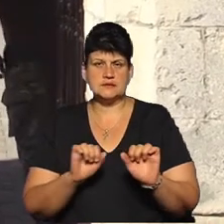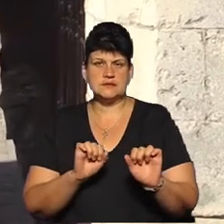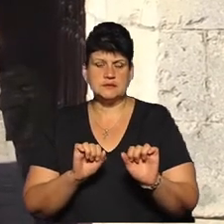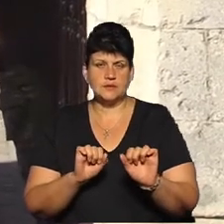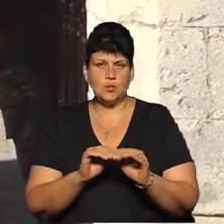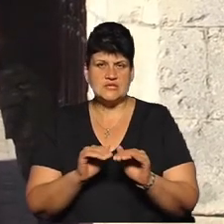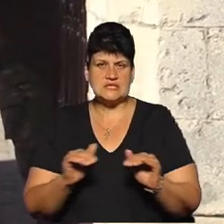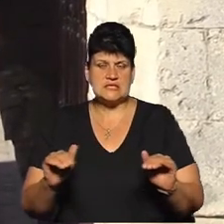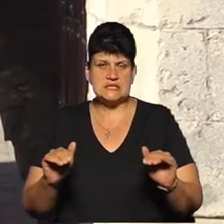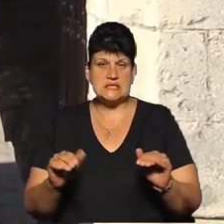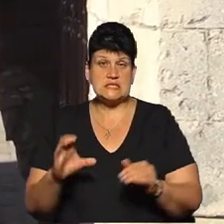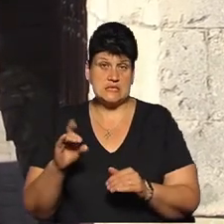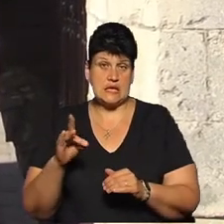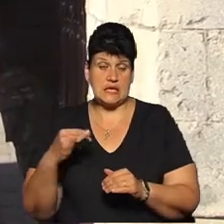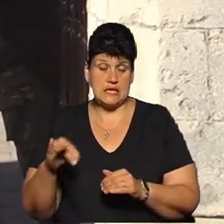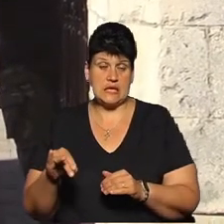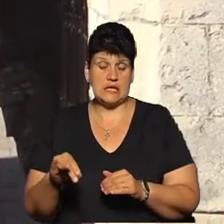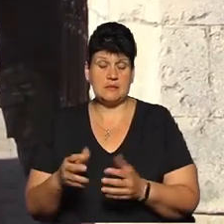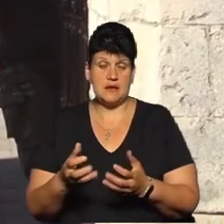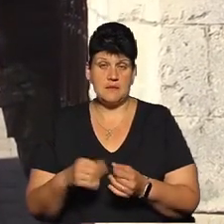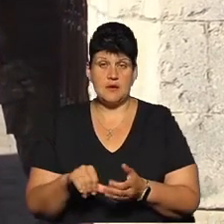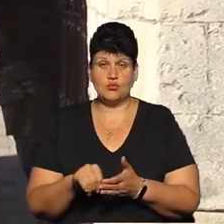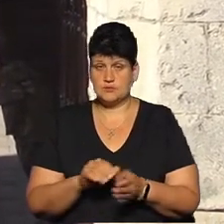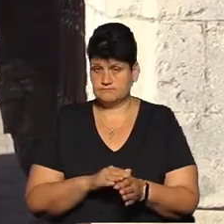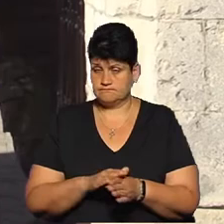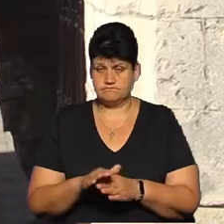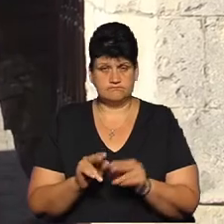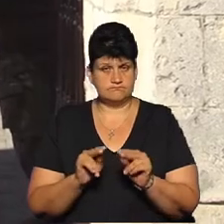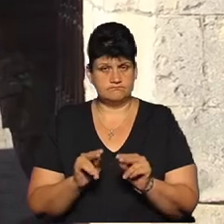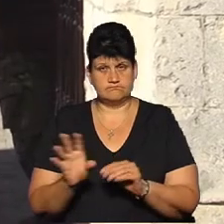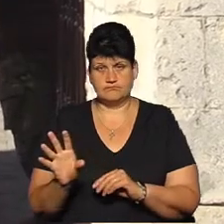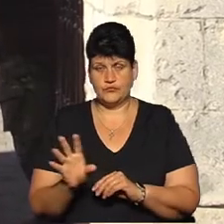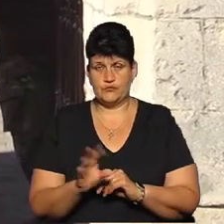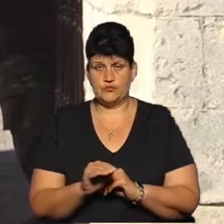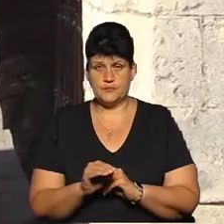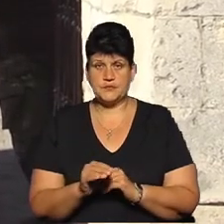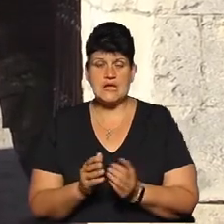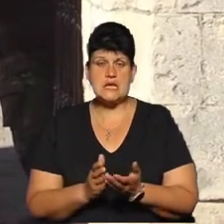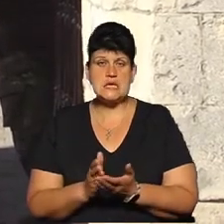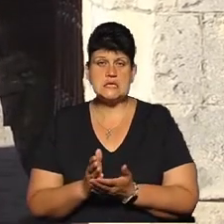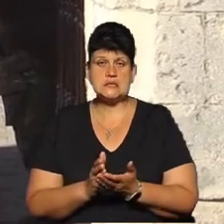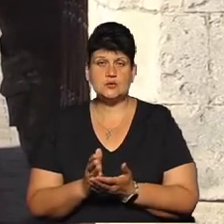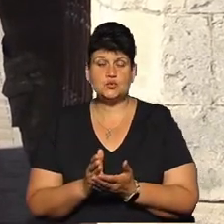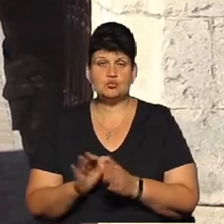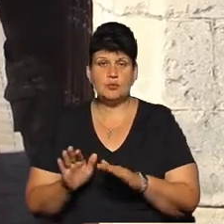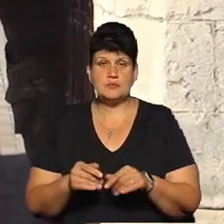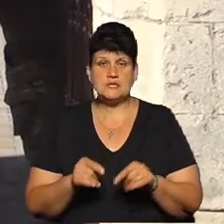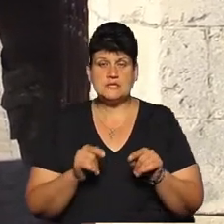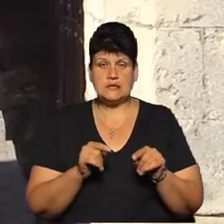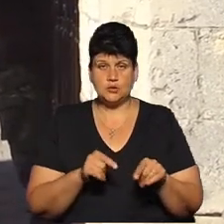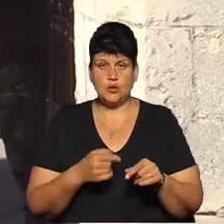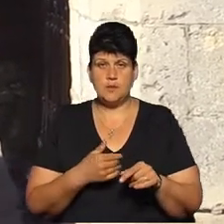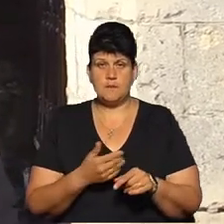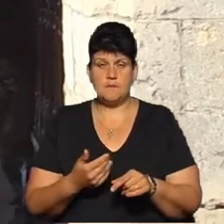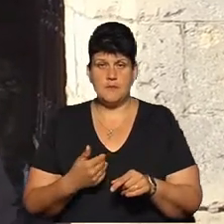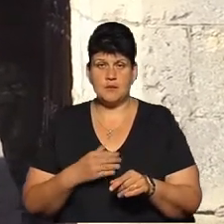Сергій приймав участь добросовісно, там все, ніс службу. Після того ми були